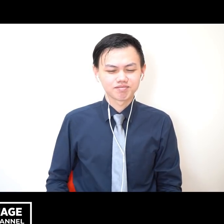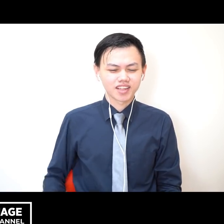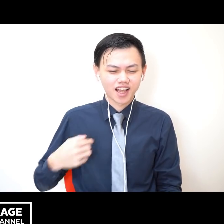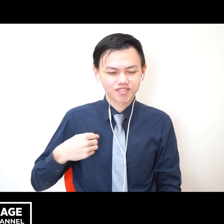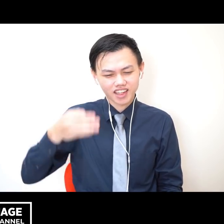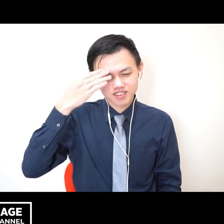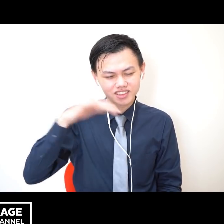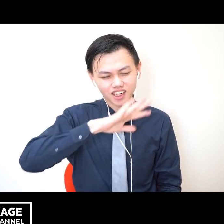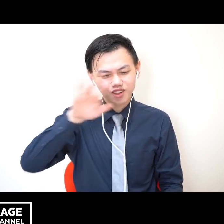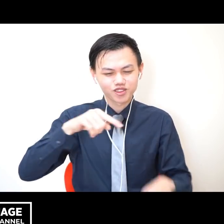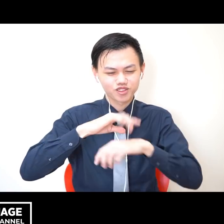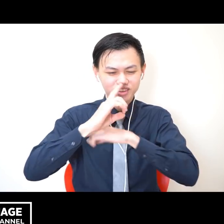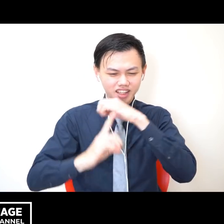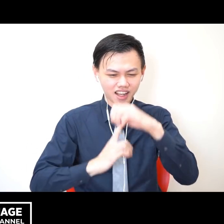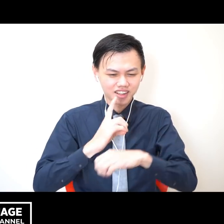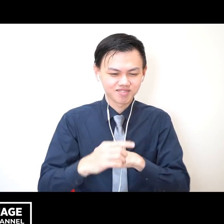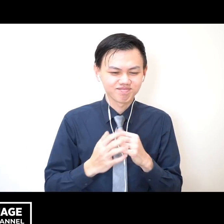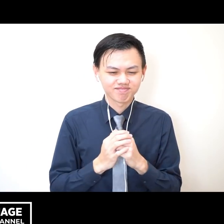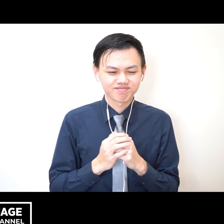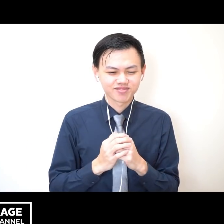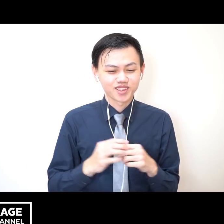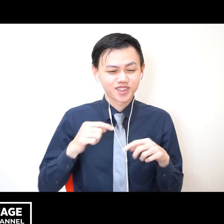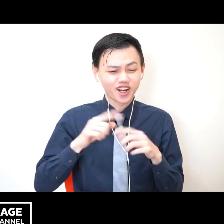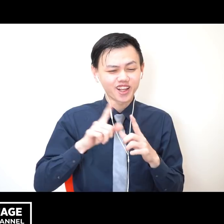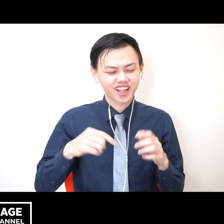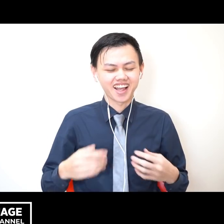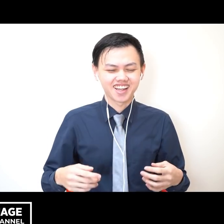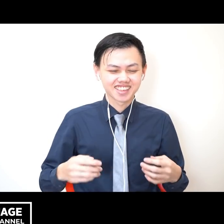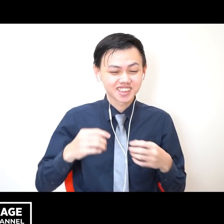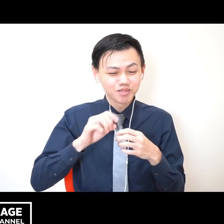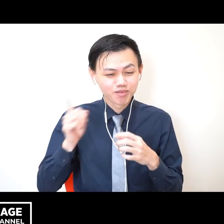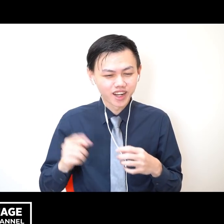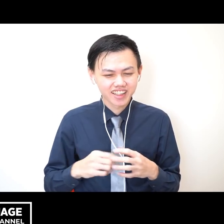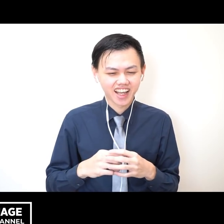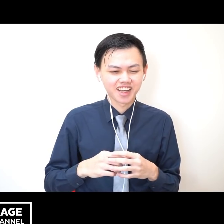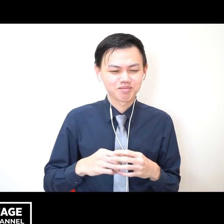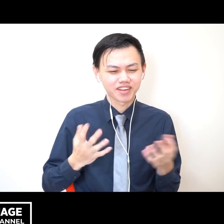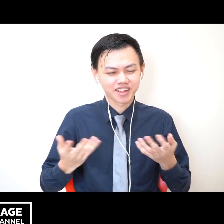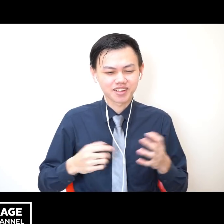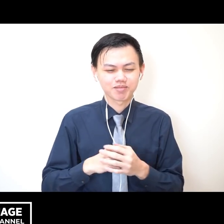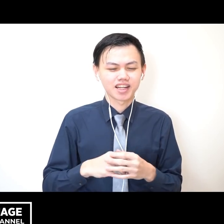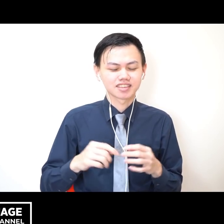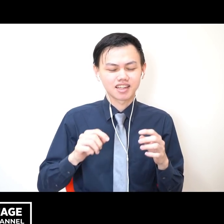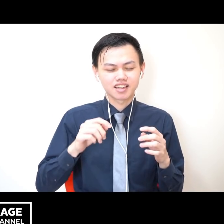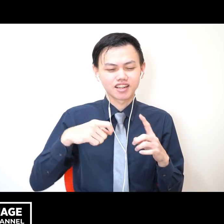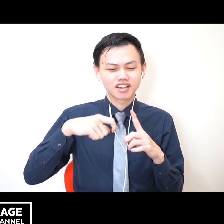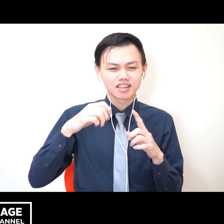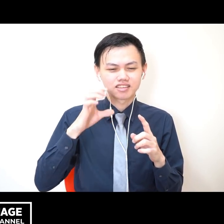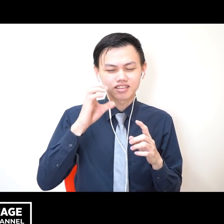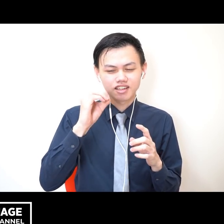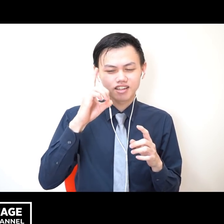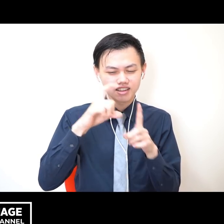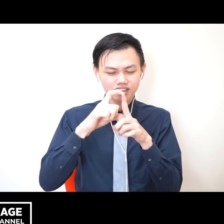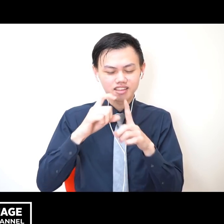luar biasa yang disebut COVID-19 yang membuat saudara dan saya harus berada di rumah untuk bisa